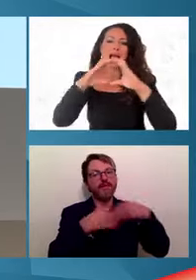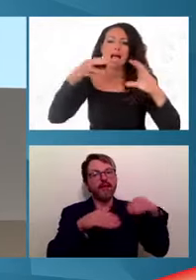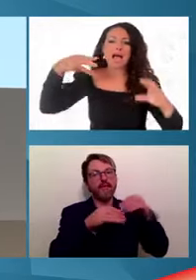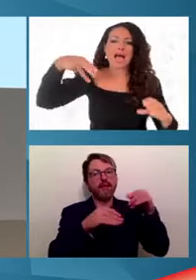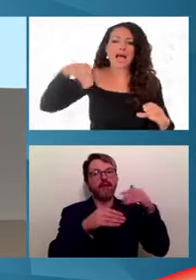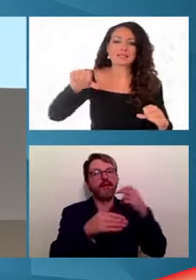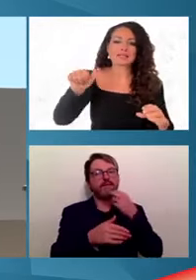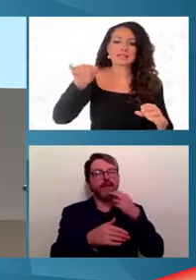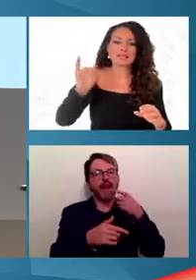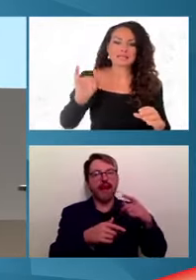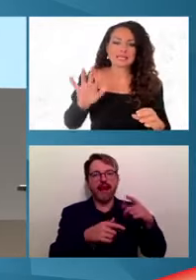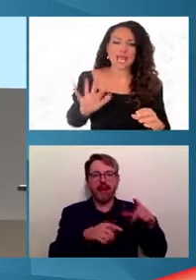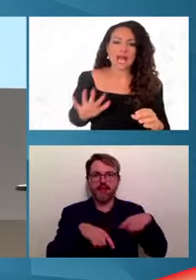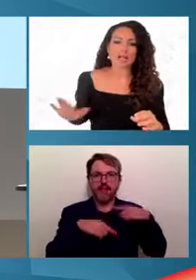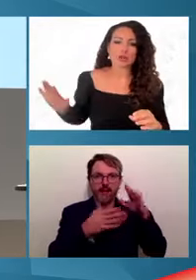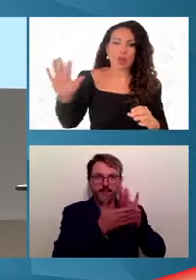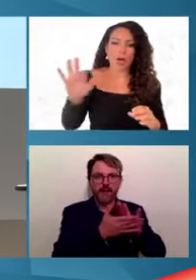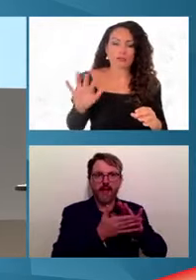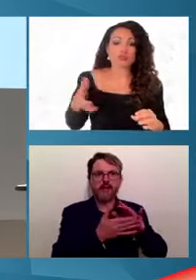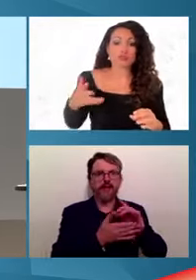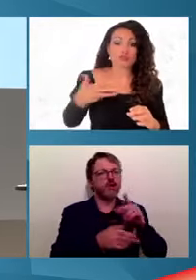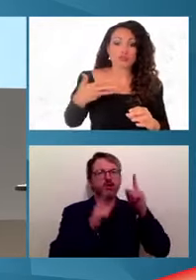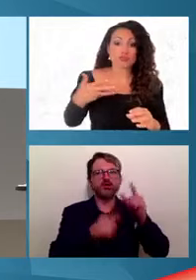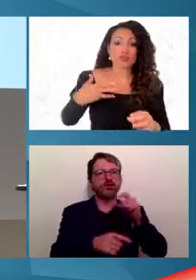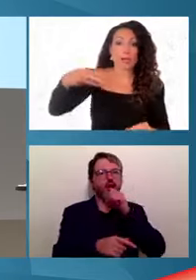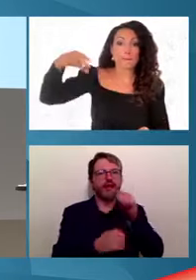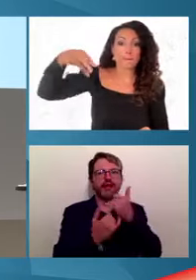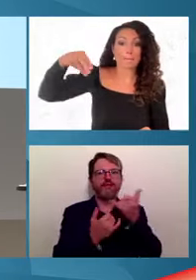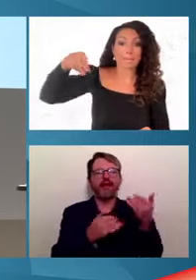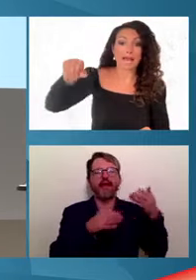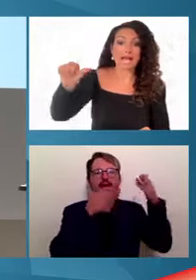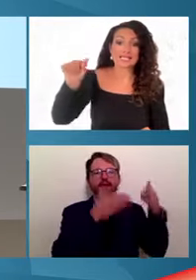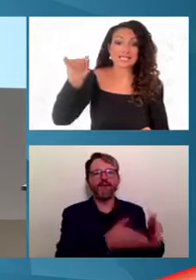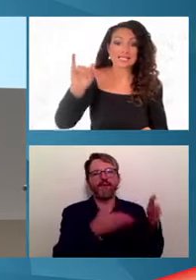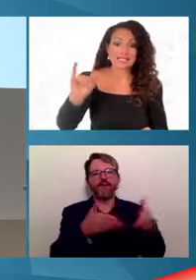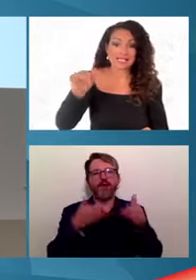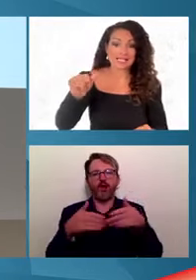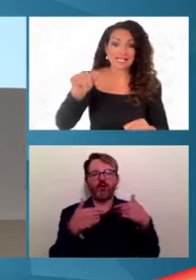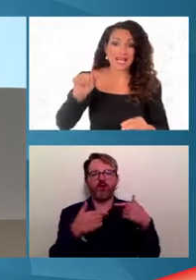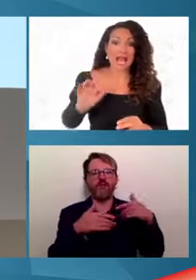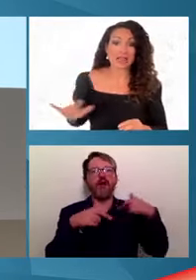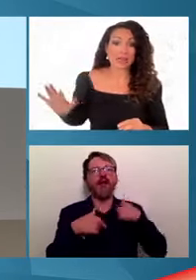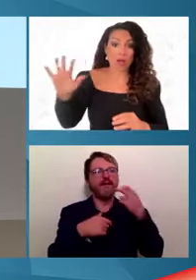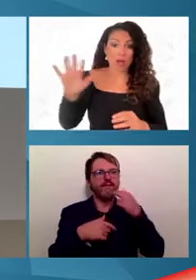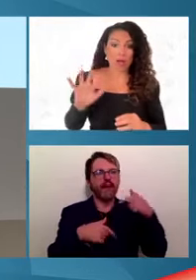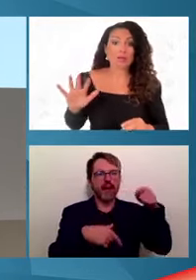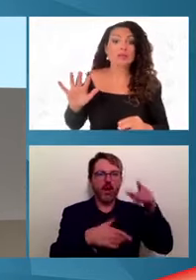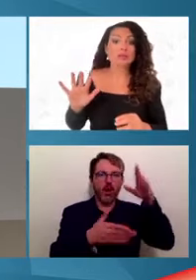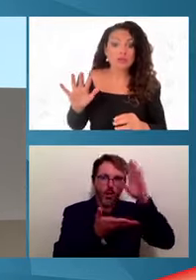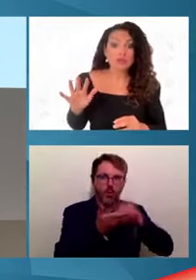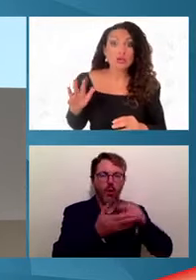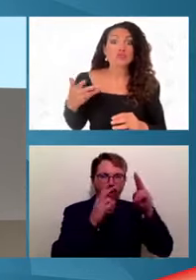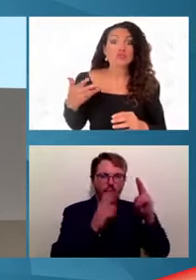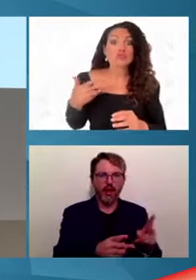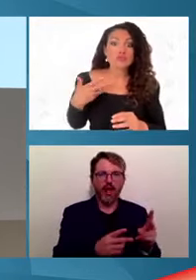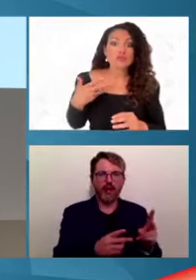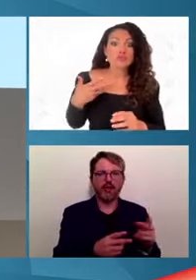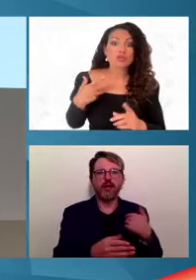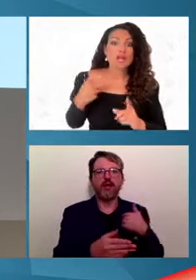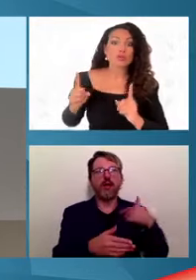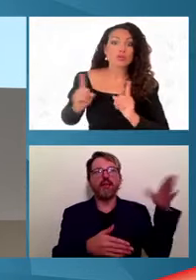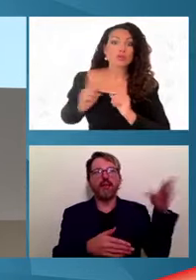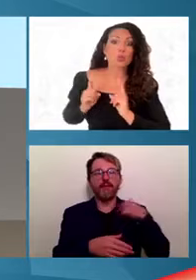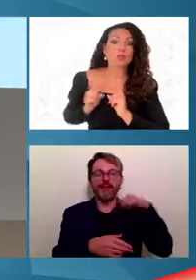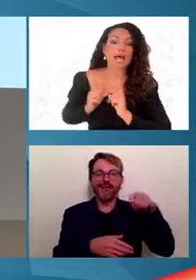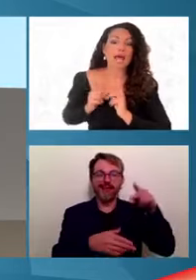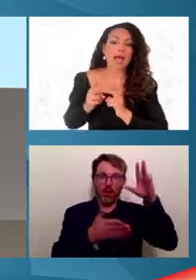lebendig halten, sollte kein Friedhof sein. Wenn wir ihn lebendig halten, dann musst du drinnen wohnen. Und um drinnen wohnen zu können, müssen wir